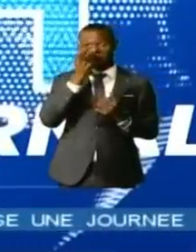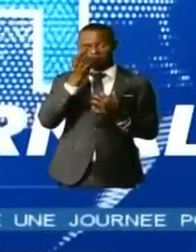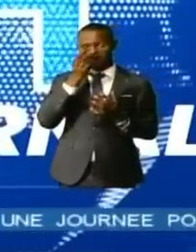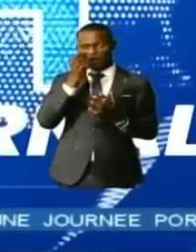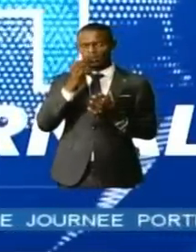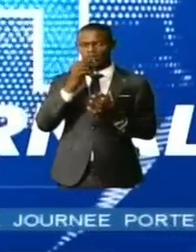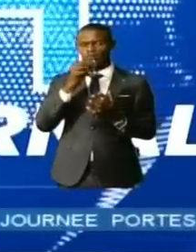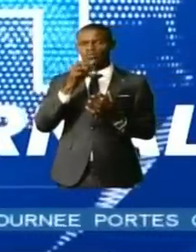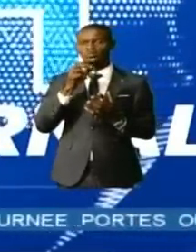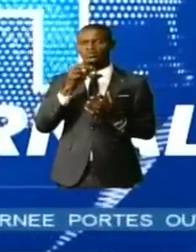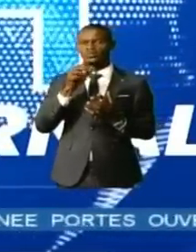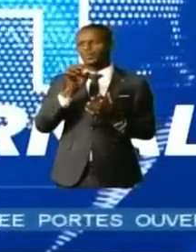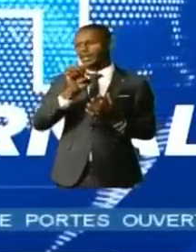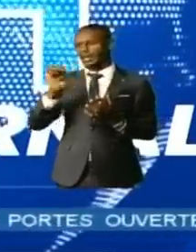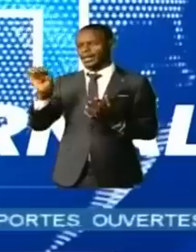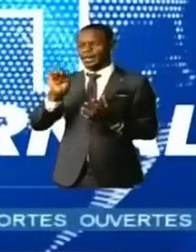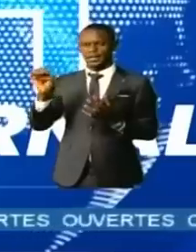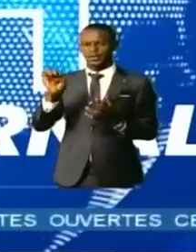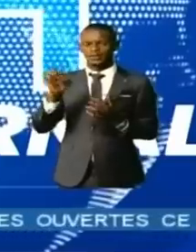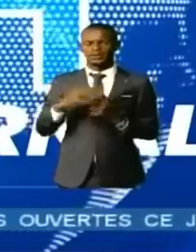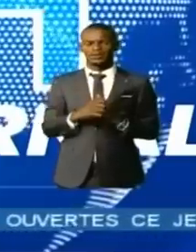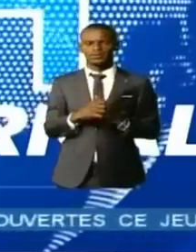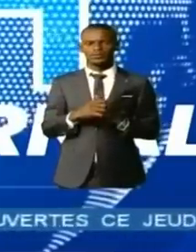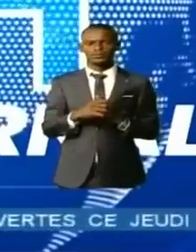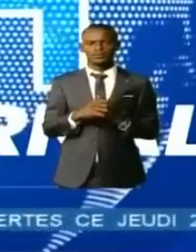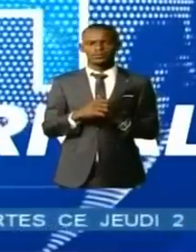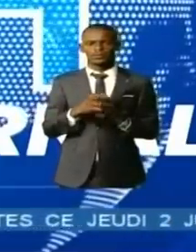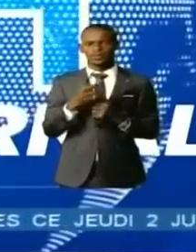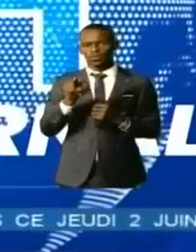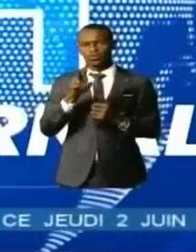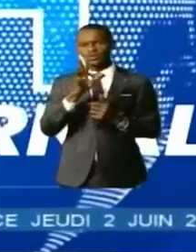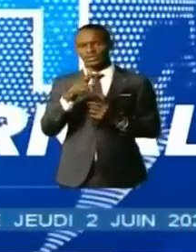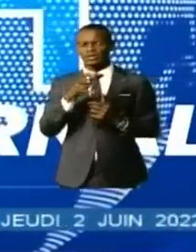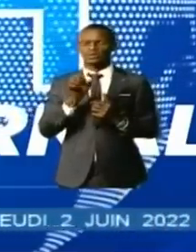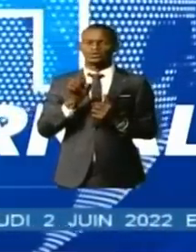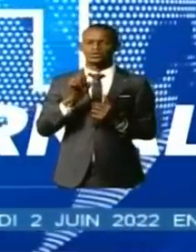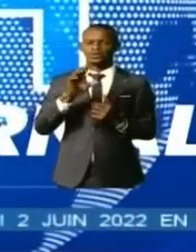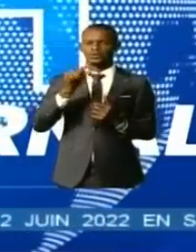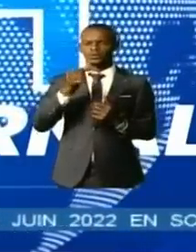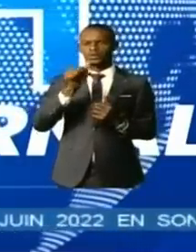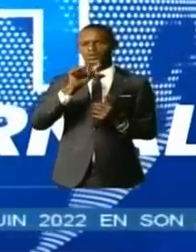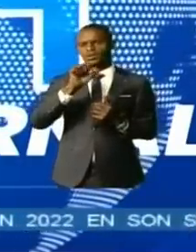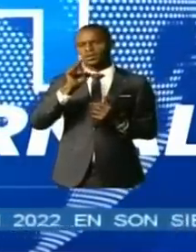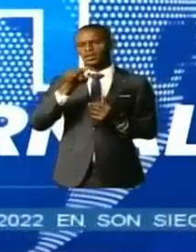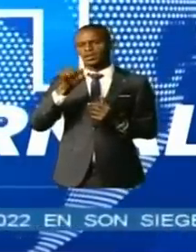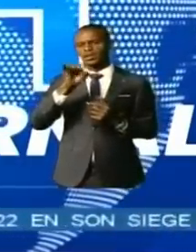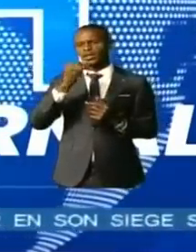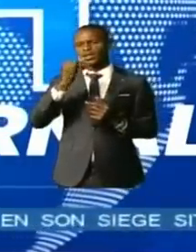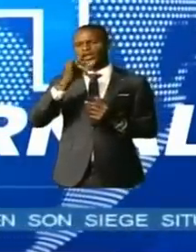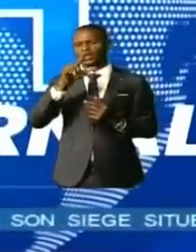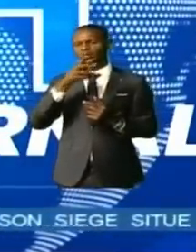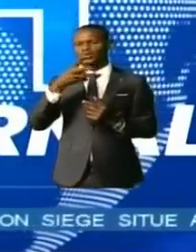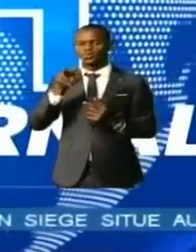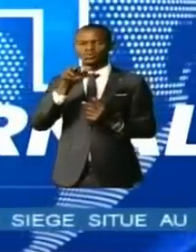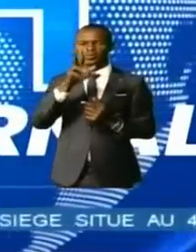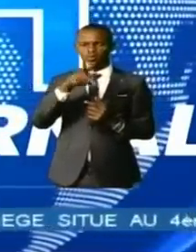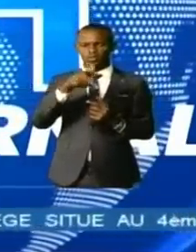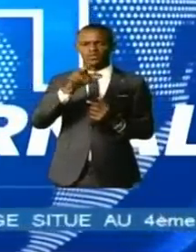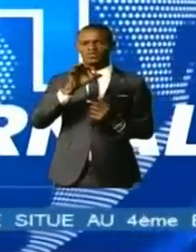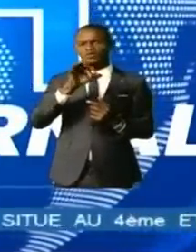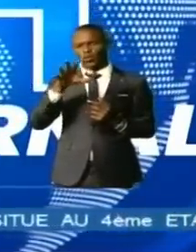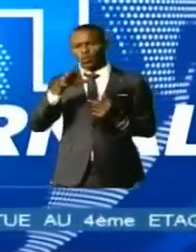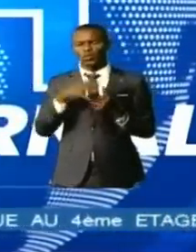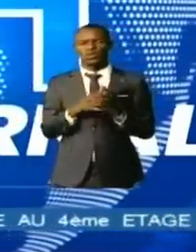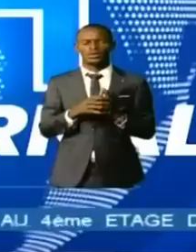est 2800 francs congolais, essence, gazole 2750 francs congolais, pétrole 2300 francs